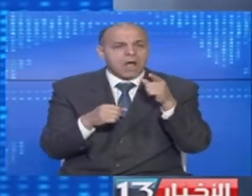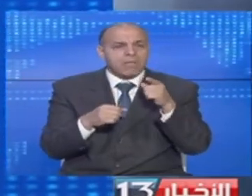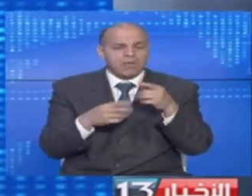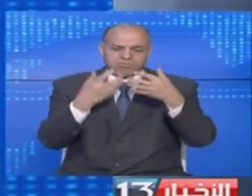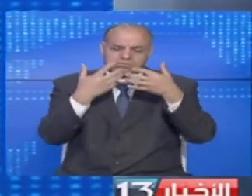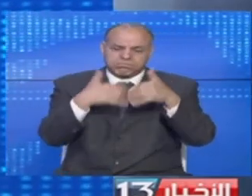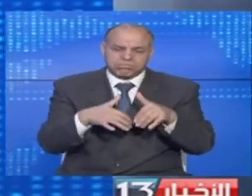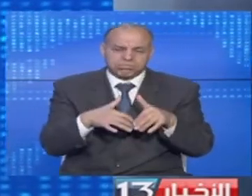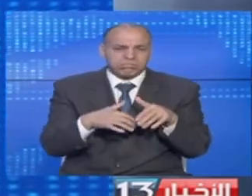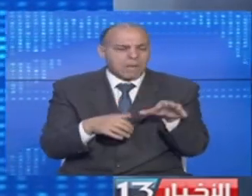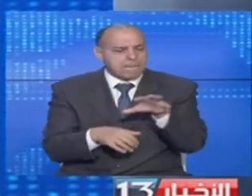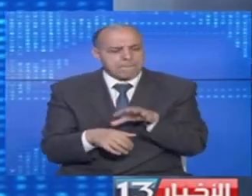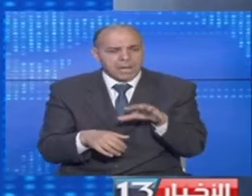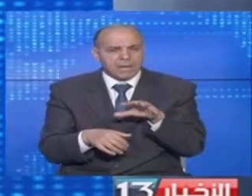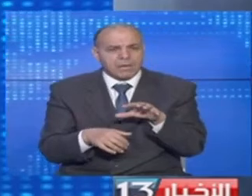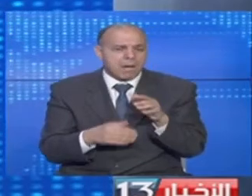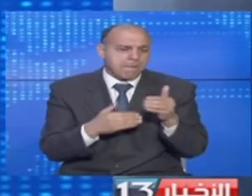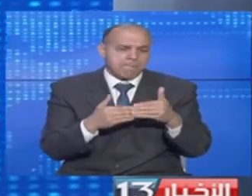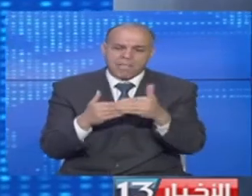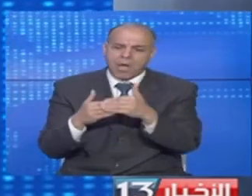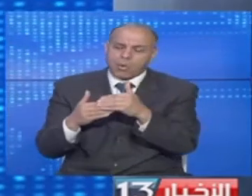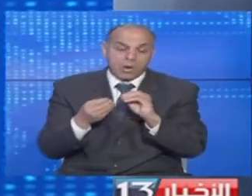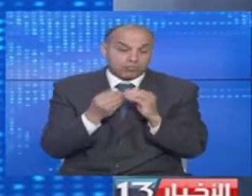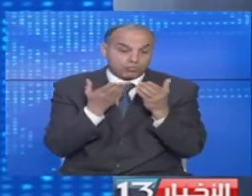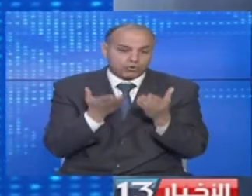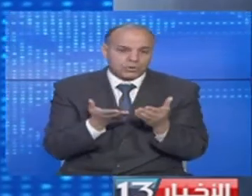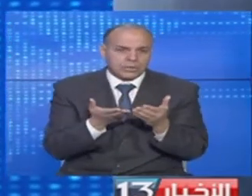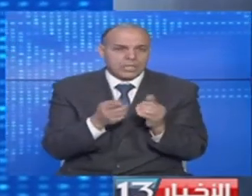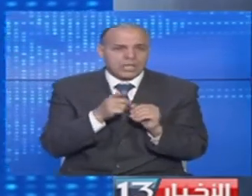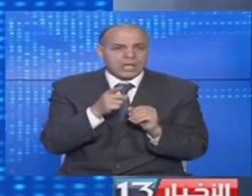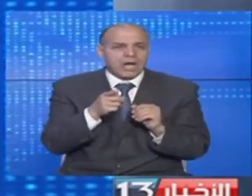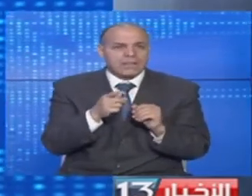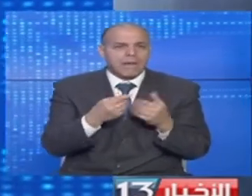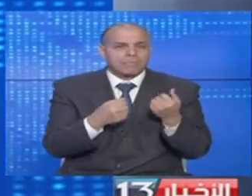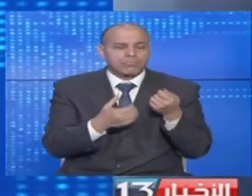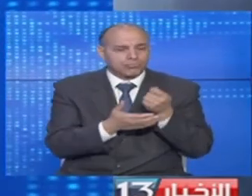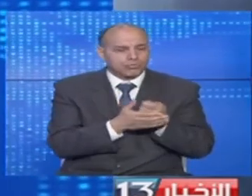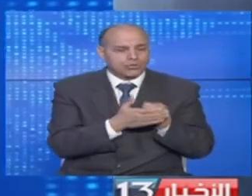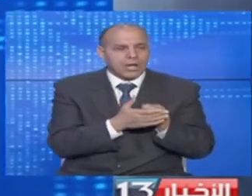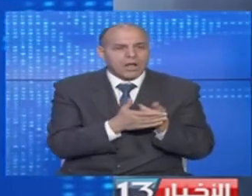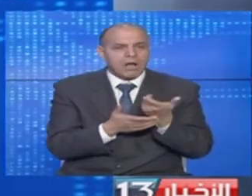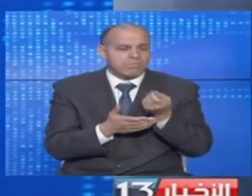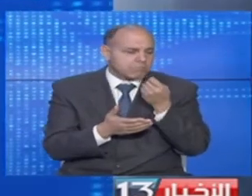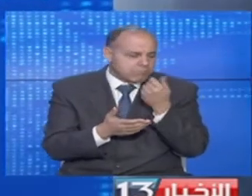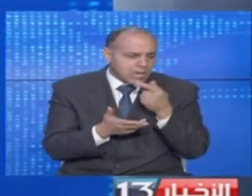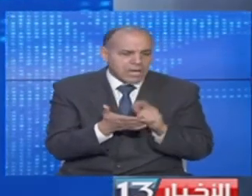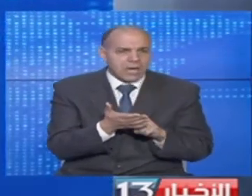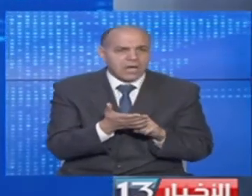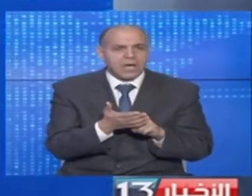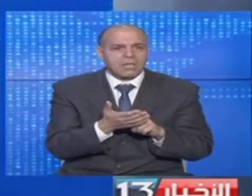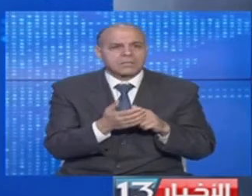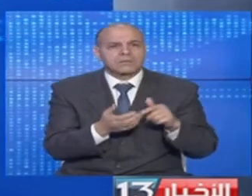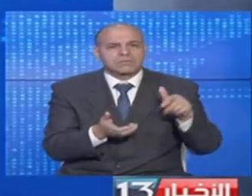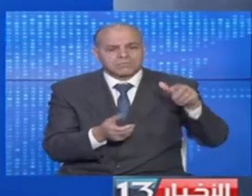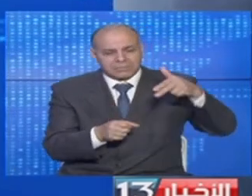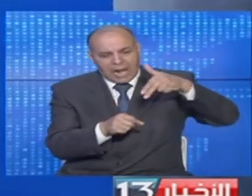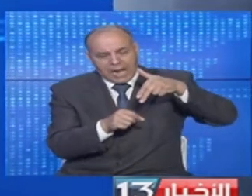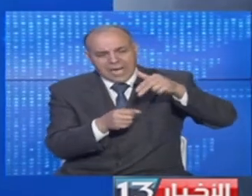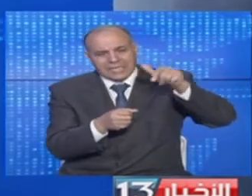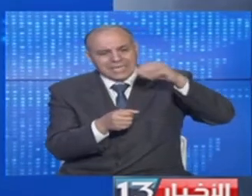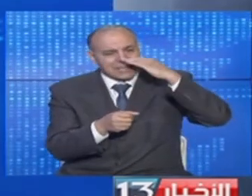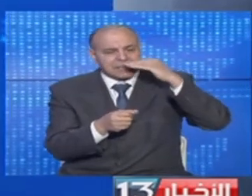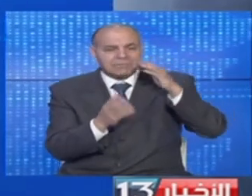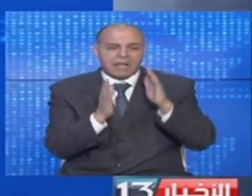شللا كبيرا في المنطقة والمناطق المجاورة في التزود بعديد المواد الأساسية وخاصة منها تعبئة قوارير